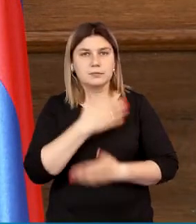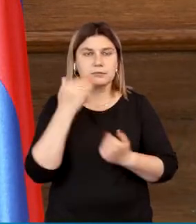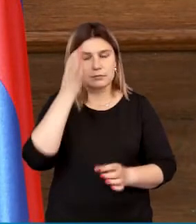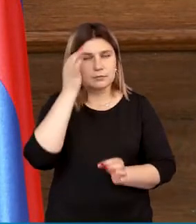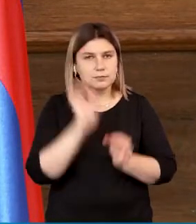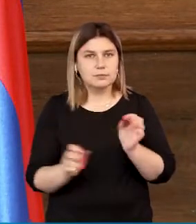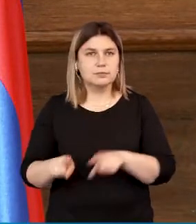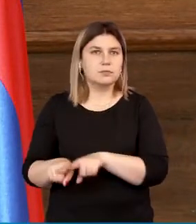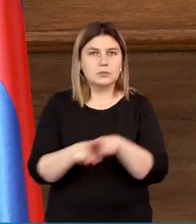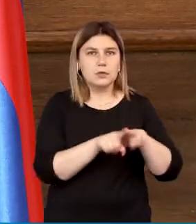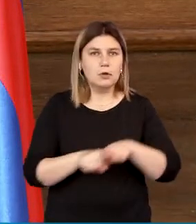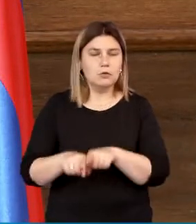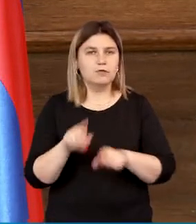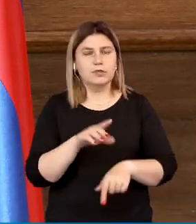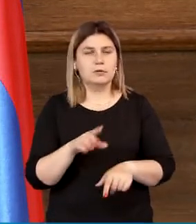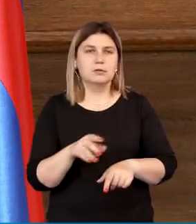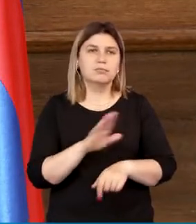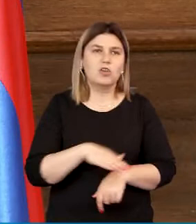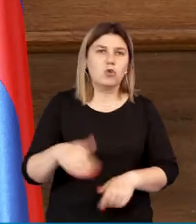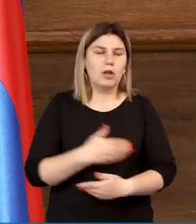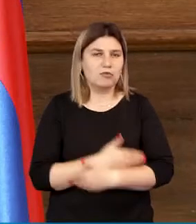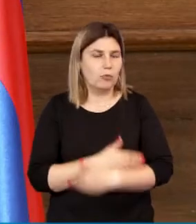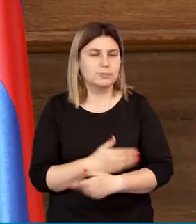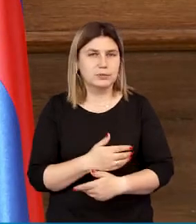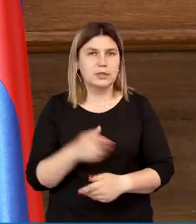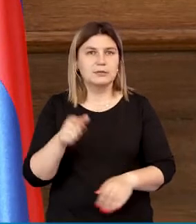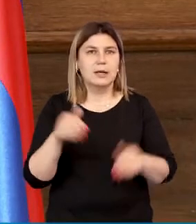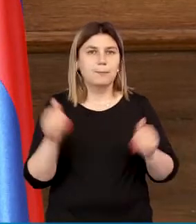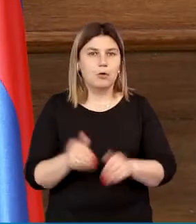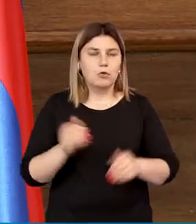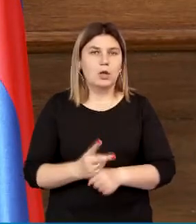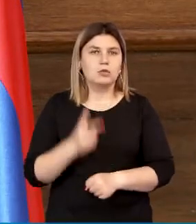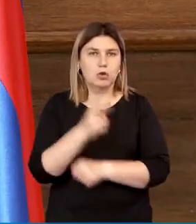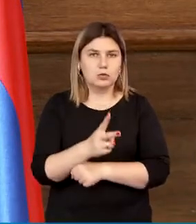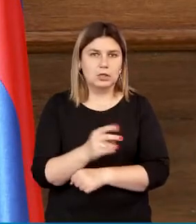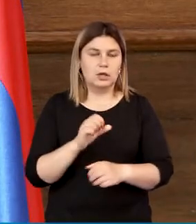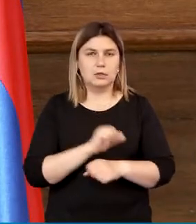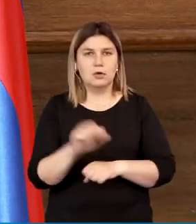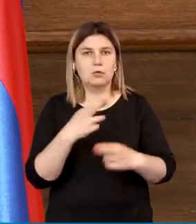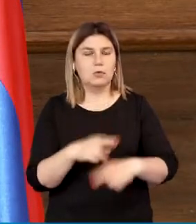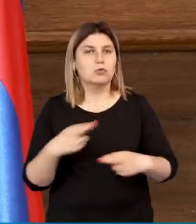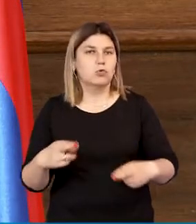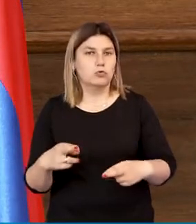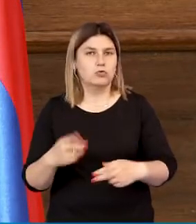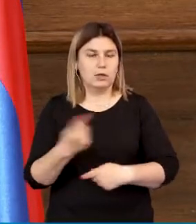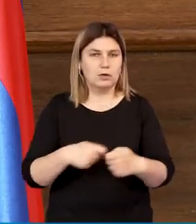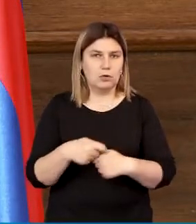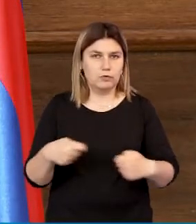takich samych wszystkich placówek. Te możliwości dostępu no są różnie